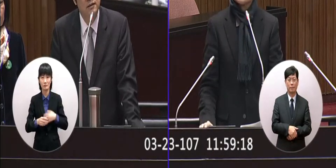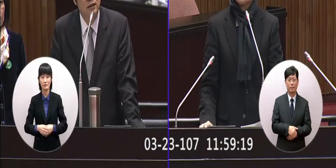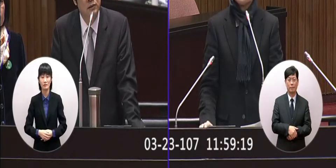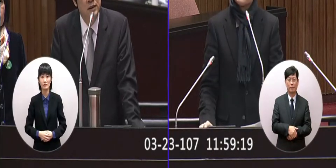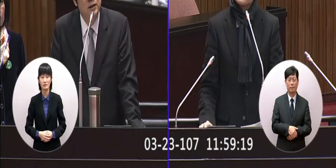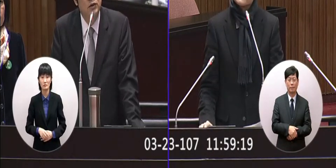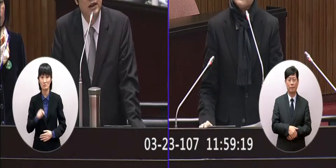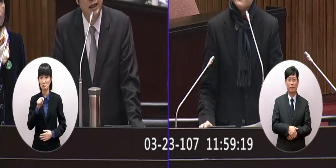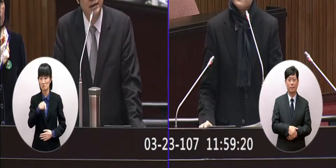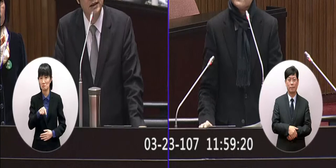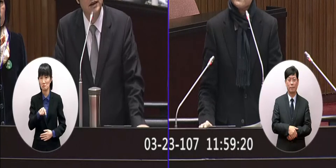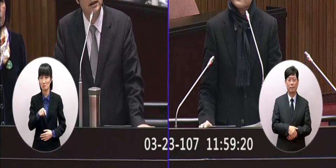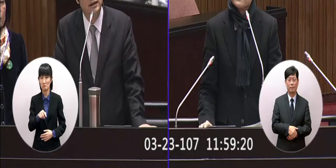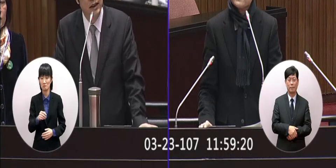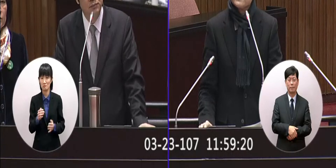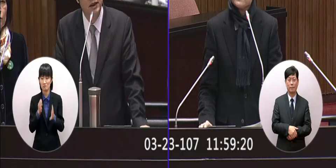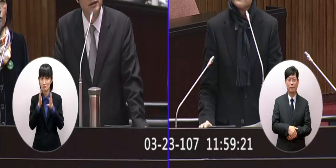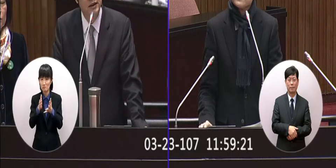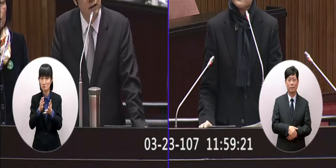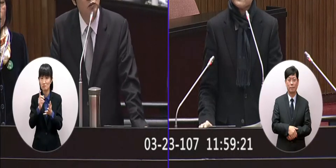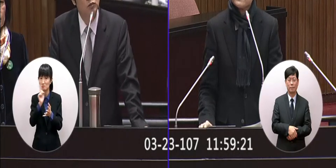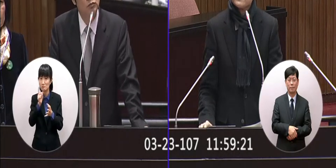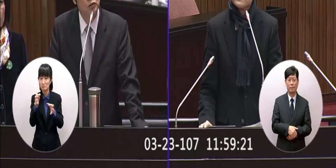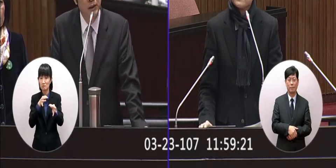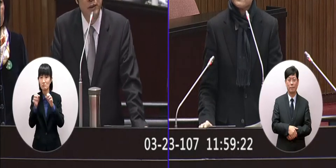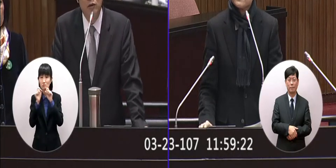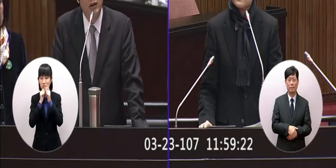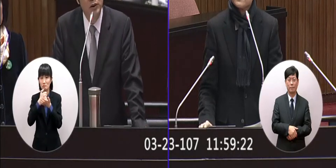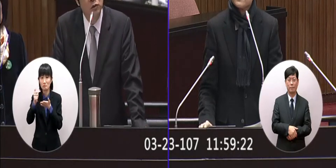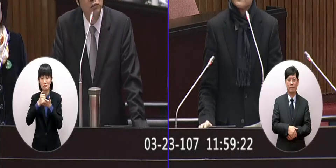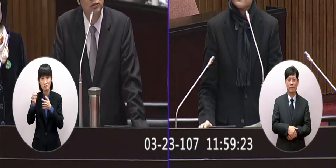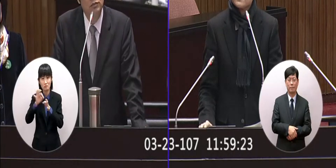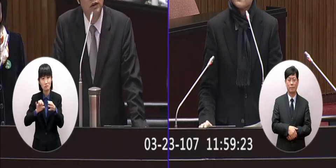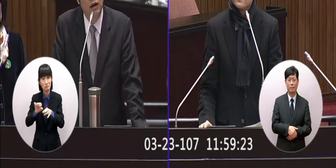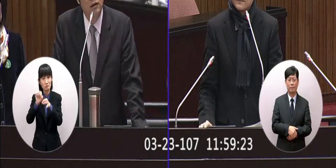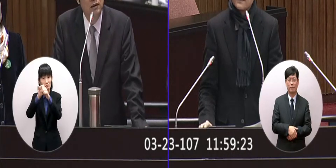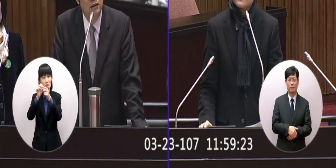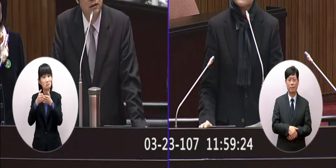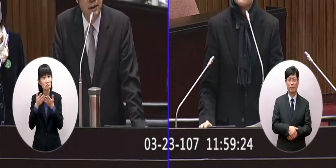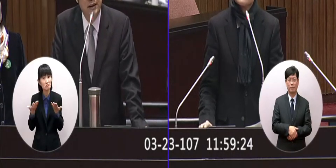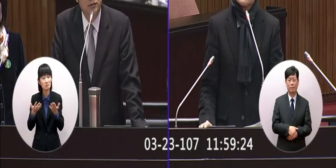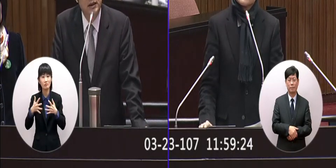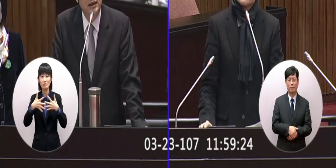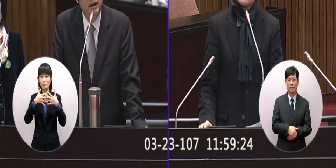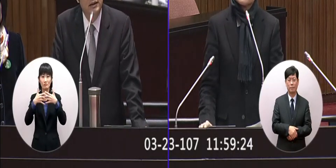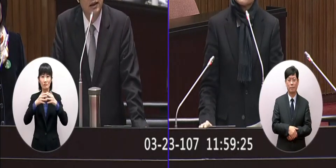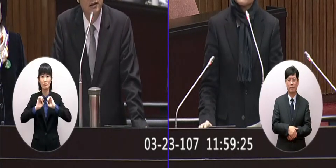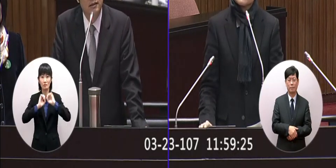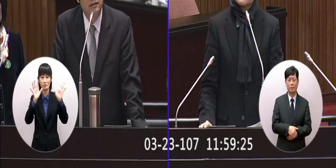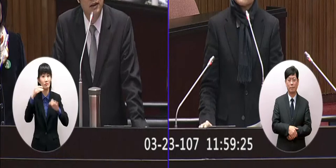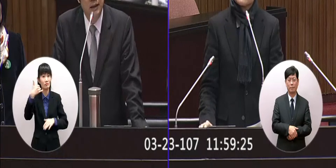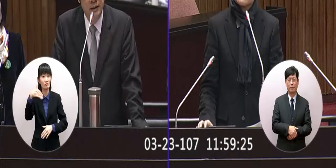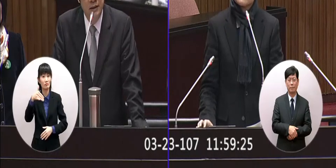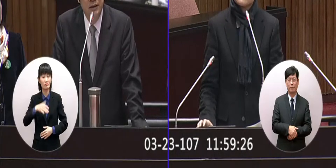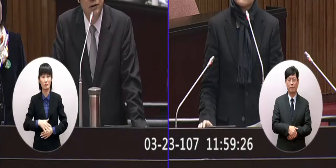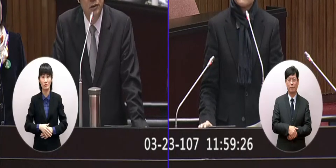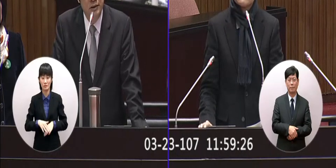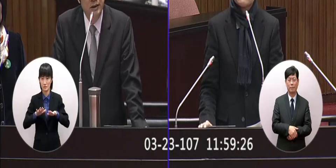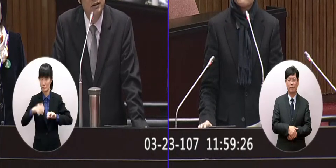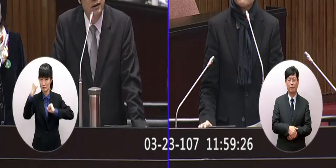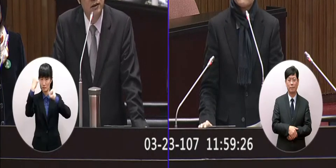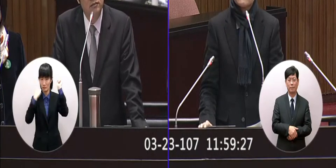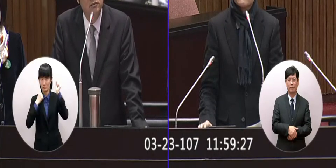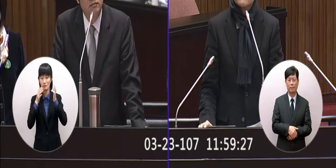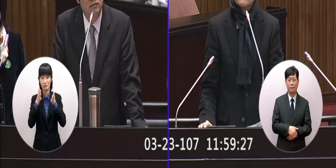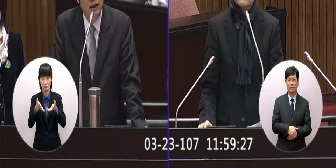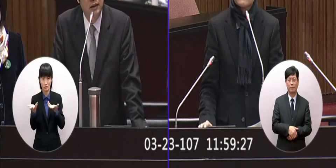啊，到底针对哪一些商品项目，目前美国还没有公布啊。那其实我今天早上已经就